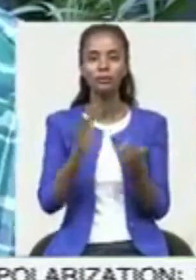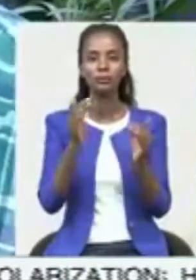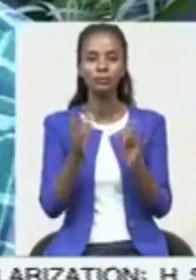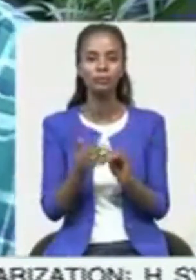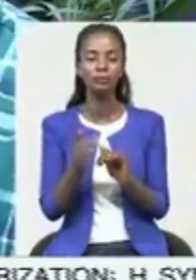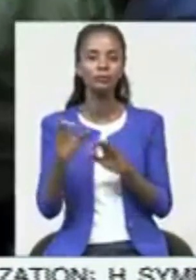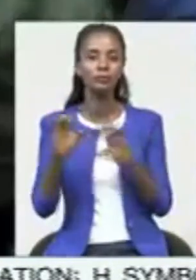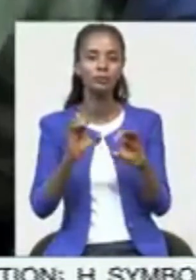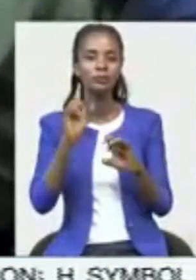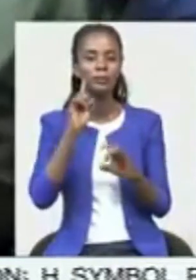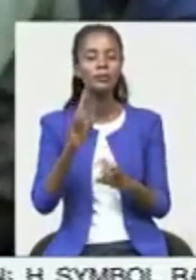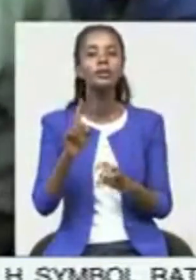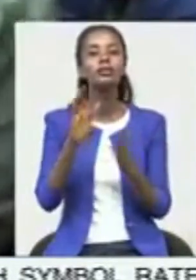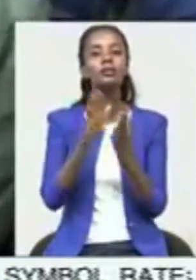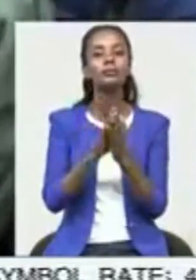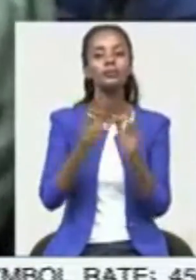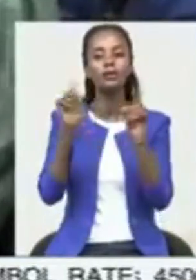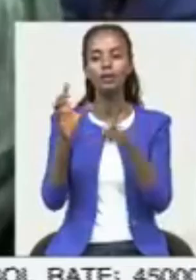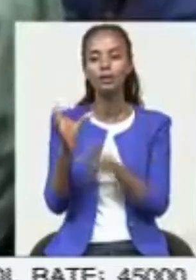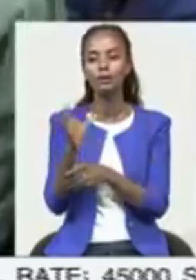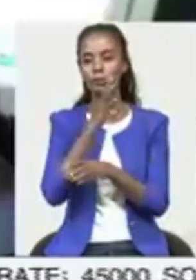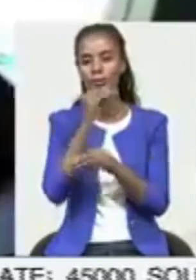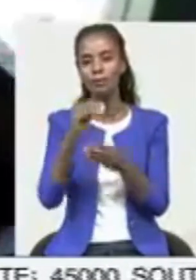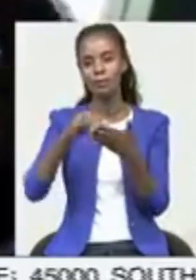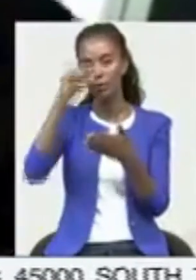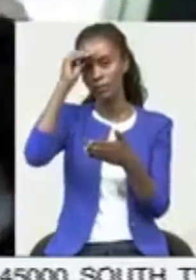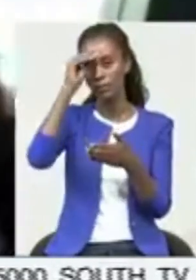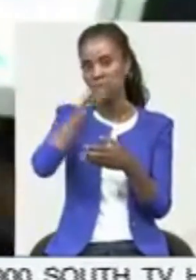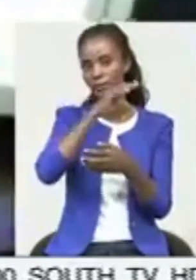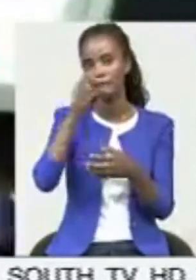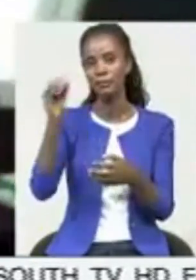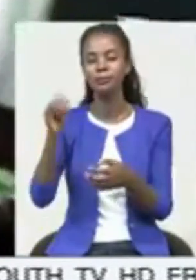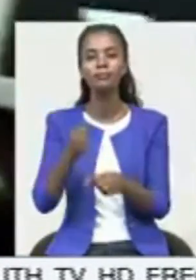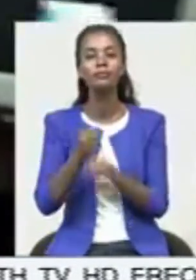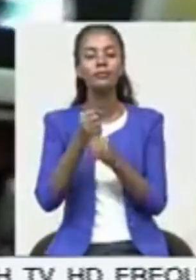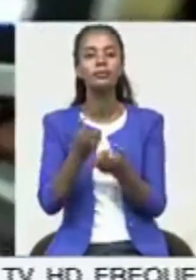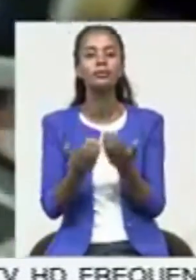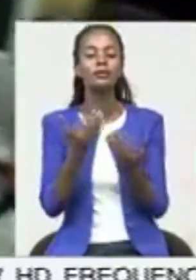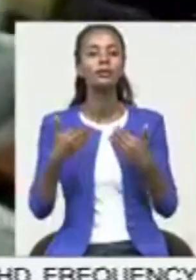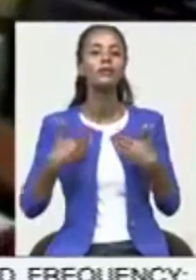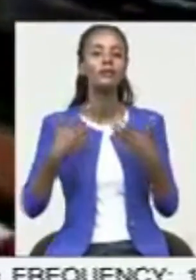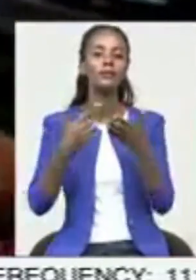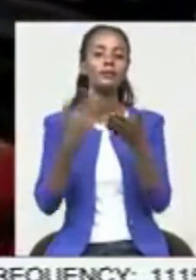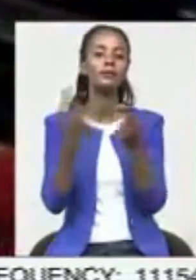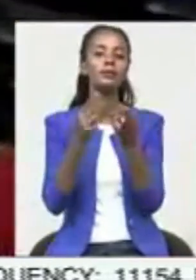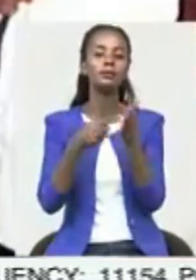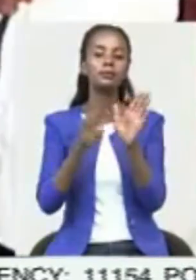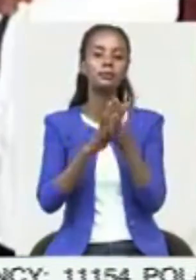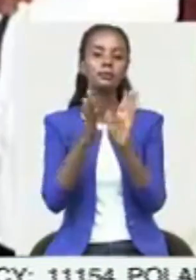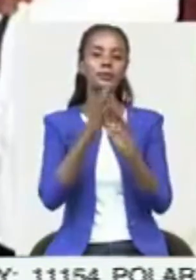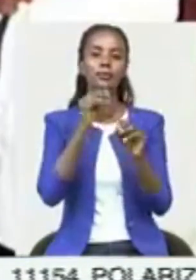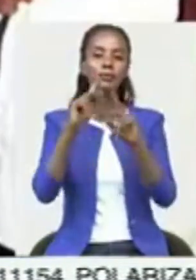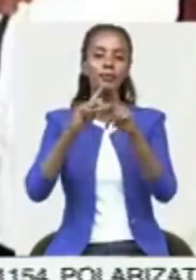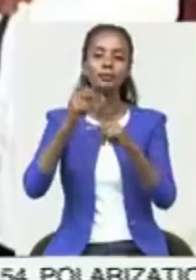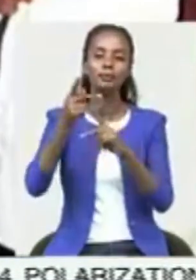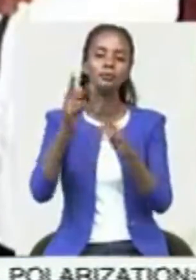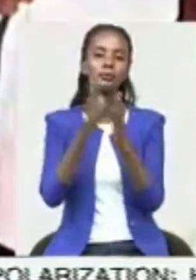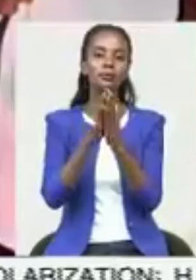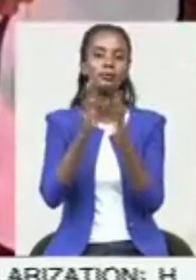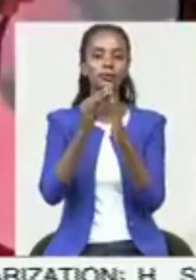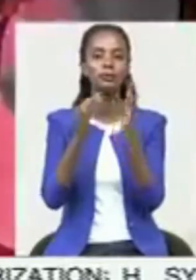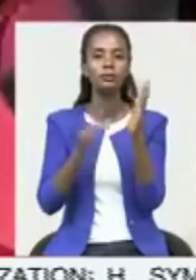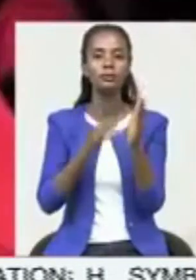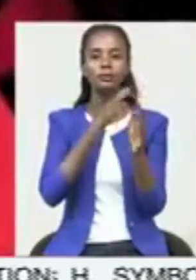እንደሆነ ለመግለጽ ነው። የትምህርት በሬዲዮ ፕሮግራም የመማር ማስተማር ሂደትን በመደገፍ ረገድ ያለው ፋይዳ የጎላ በመሆኑ ፕሮግራሙ በአዲሱ የትምህርት ስርዓትም